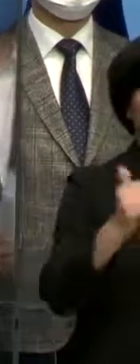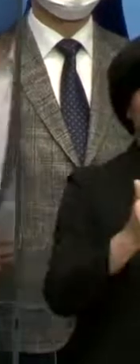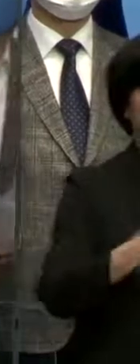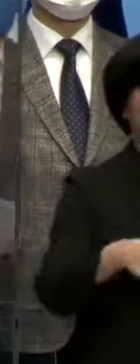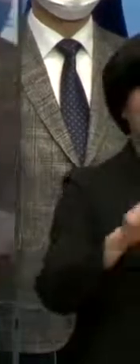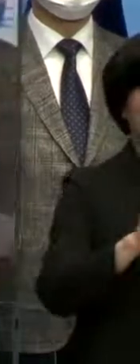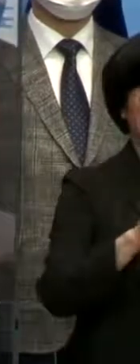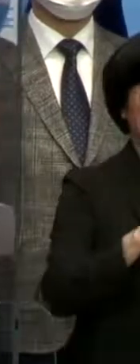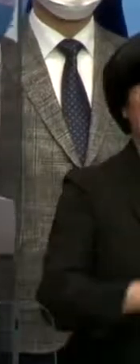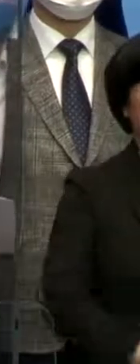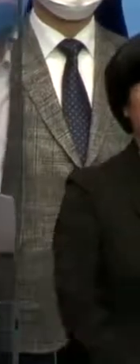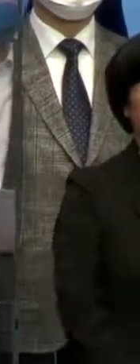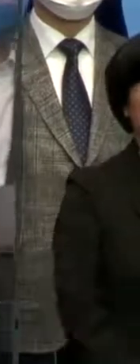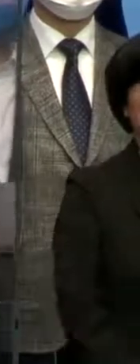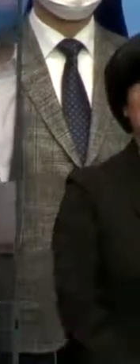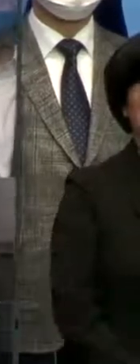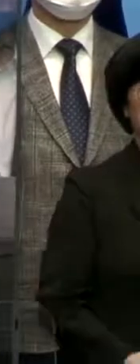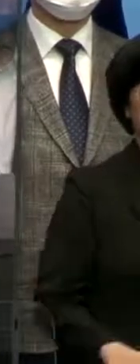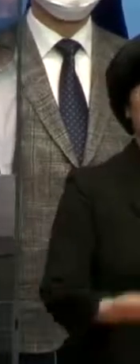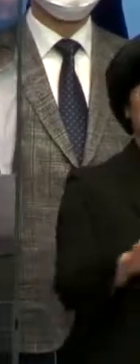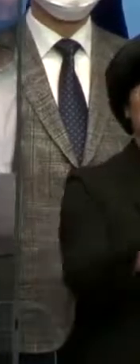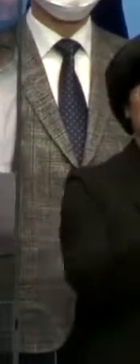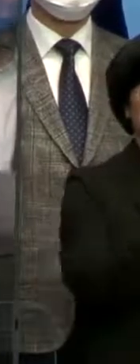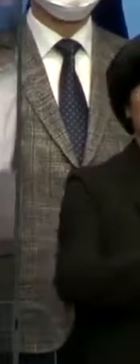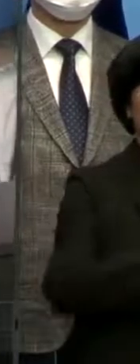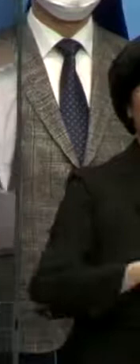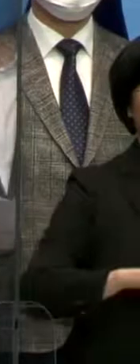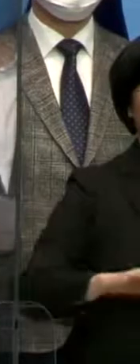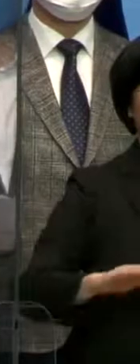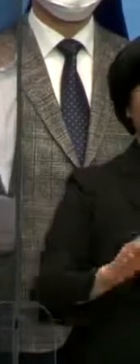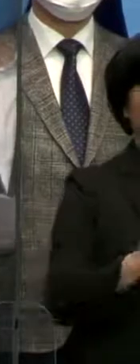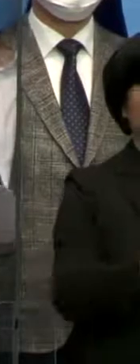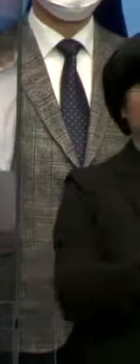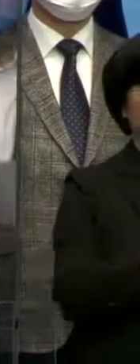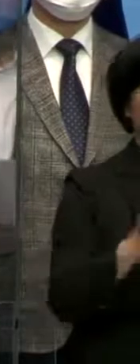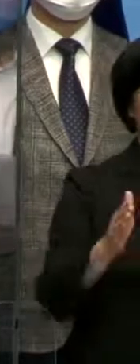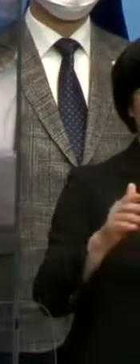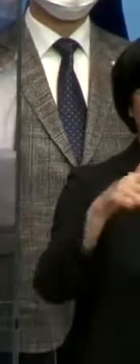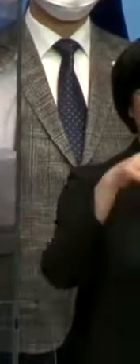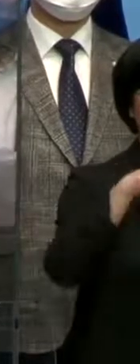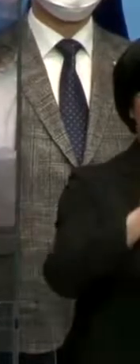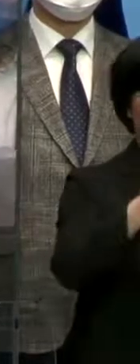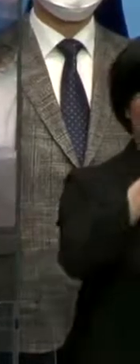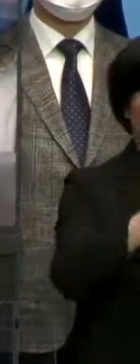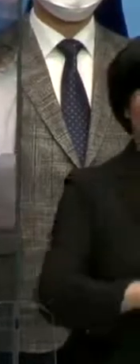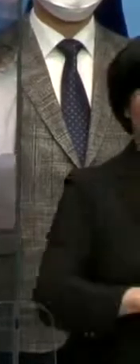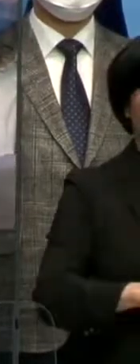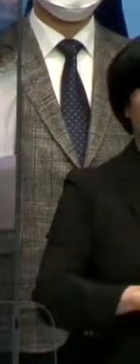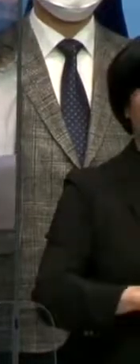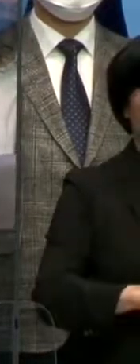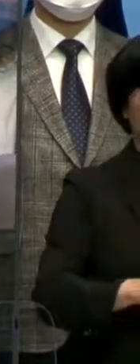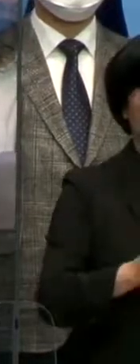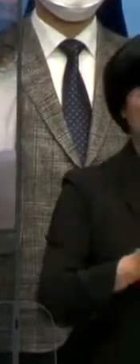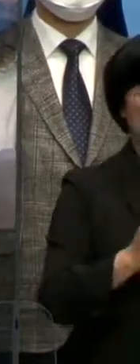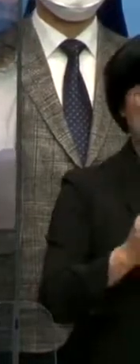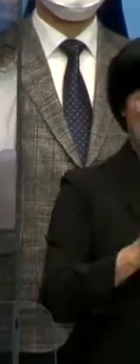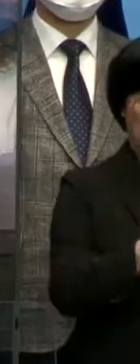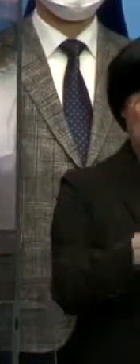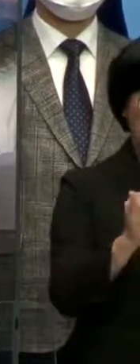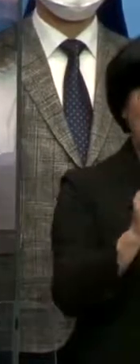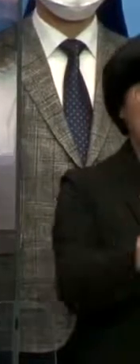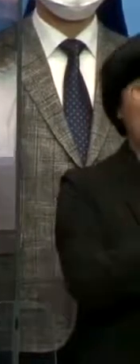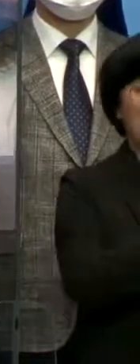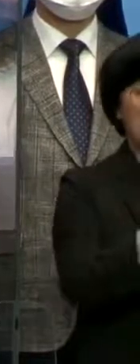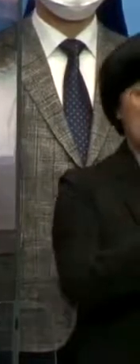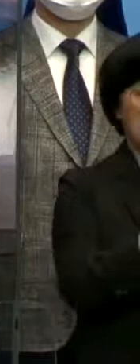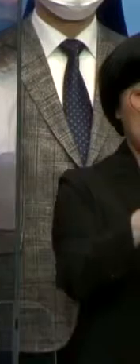왔습니다. 그러면 저희가 준비한 입장문을 저희 의원님들 몇 분이 나눠서 낭독하도록